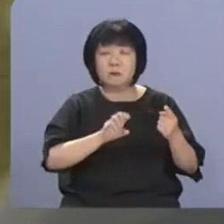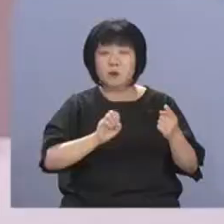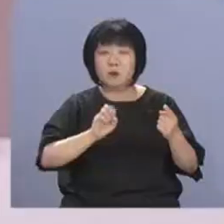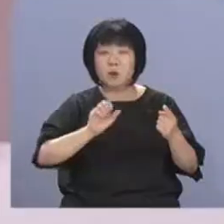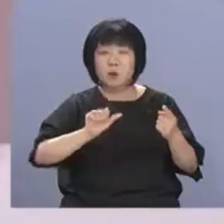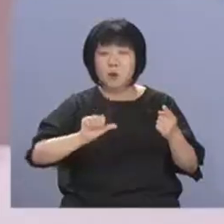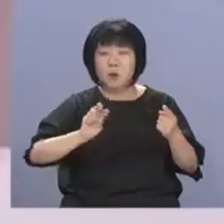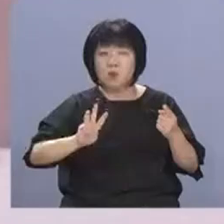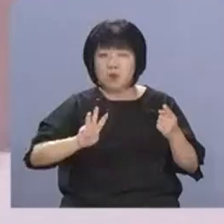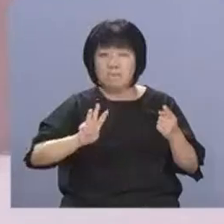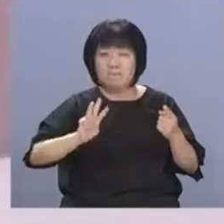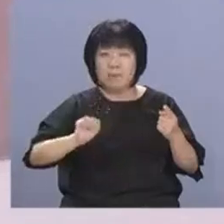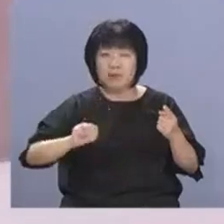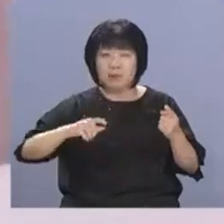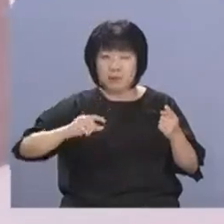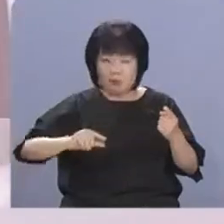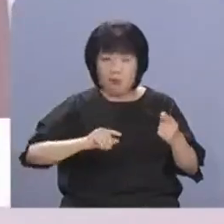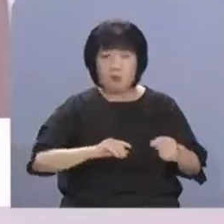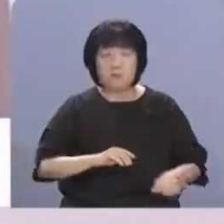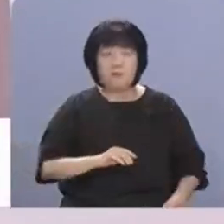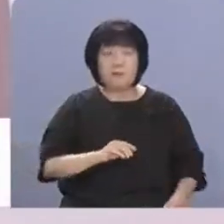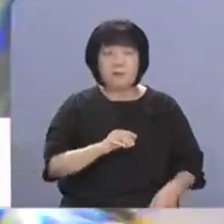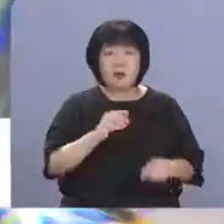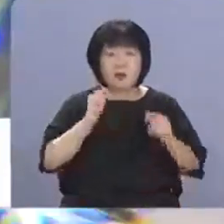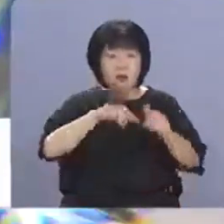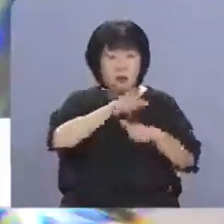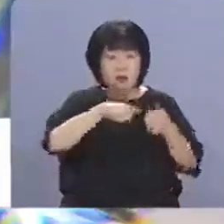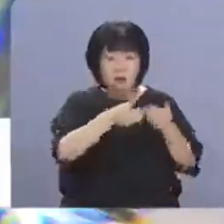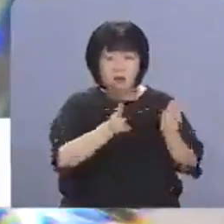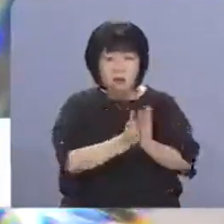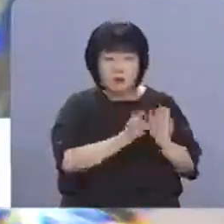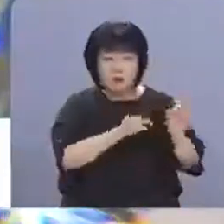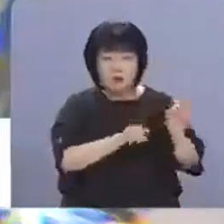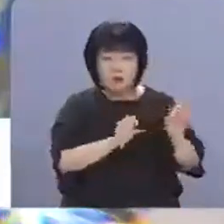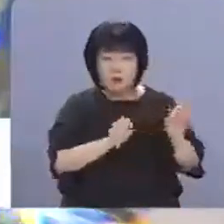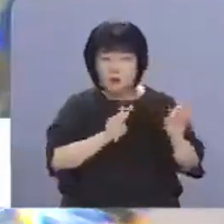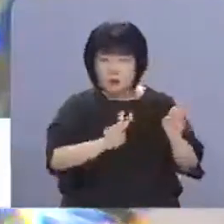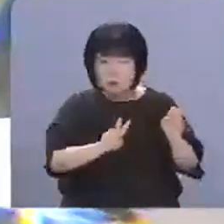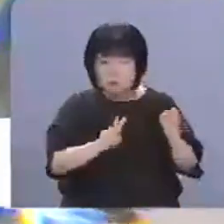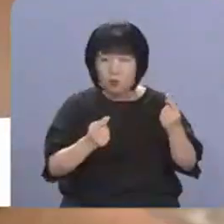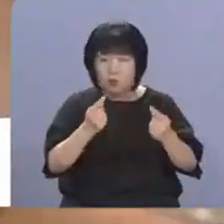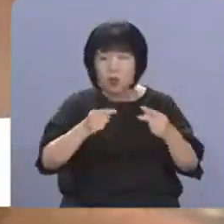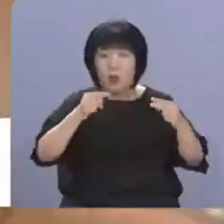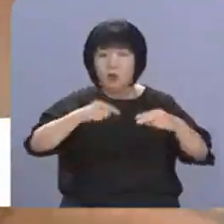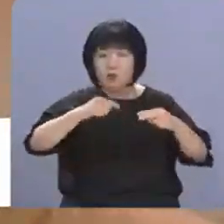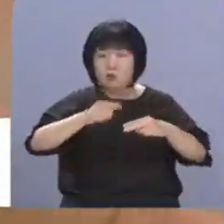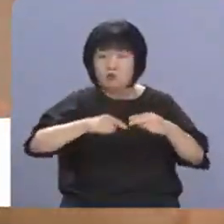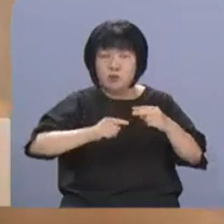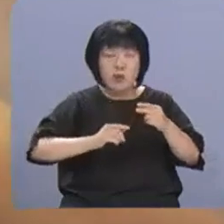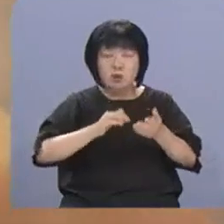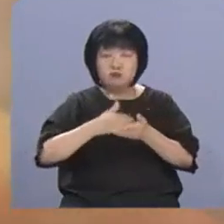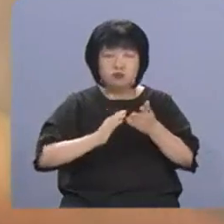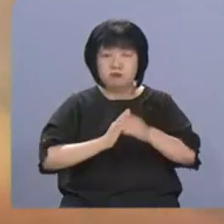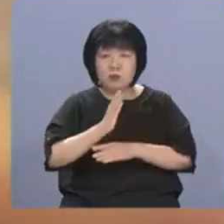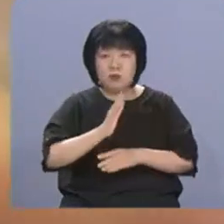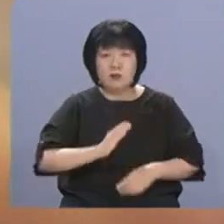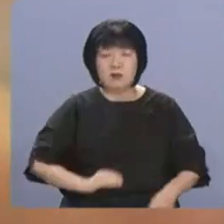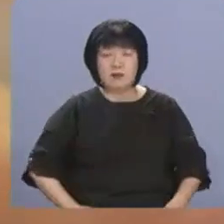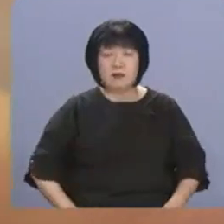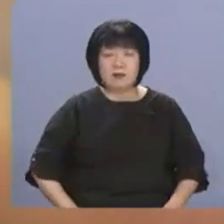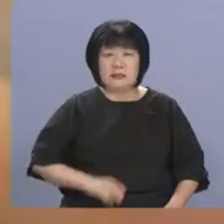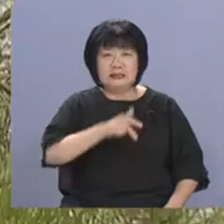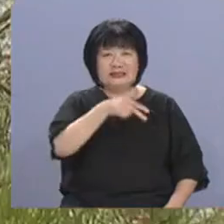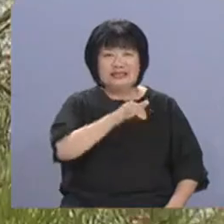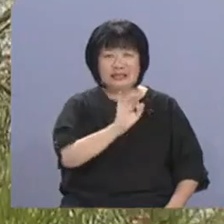검출됐습니다. 환경부가 정한 먹는 물 기준인 리터당 0.02 마이크로그램을 2배 이상 웃도는 수치입니다.